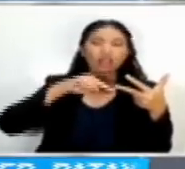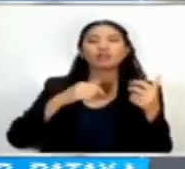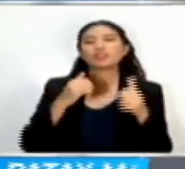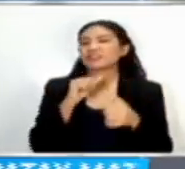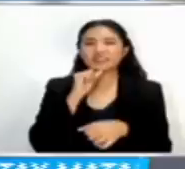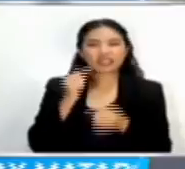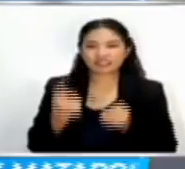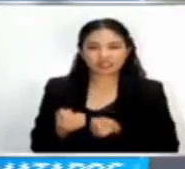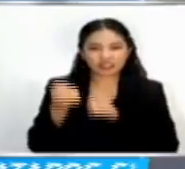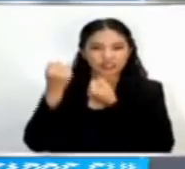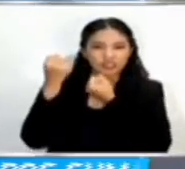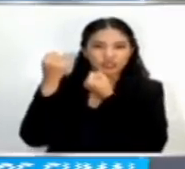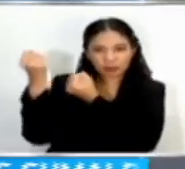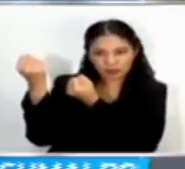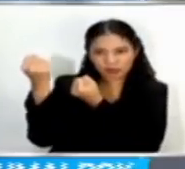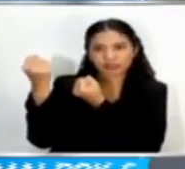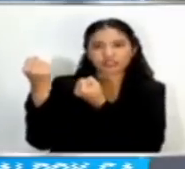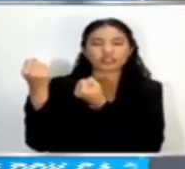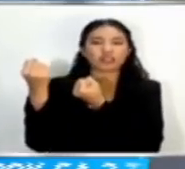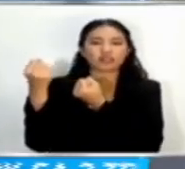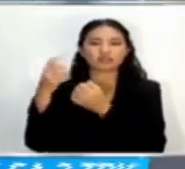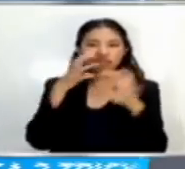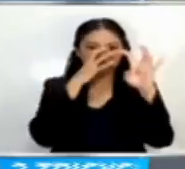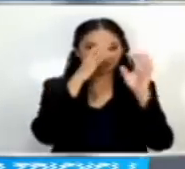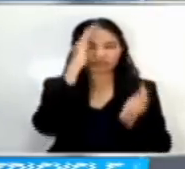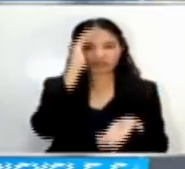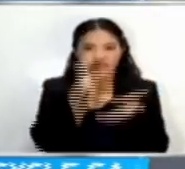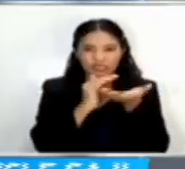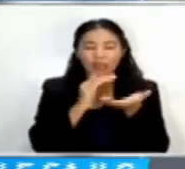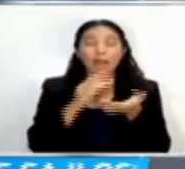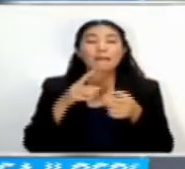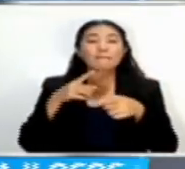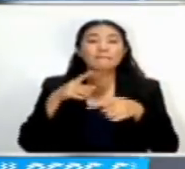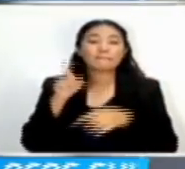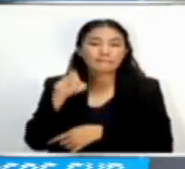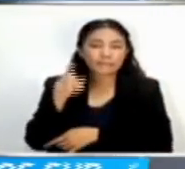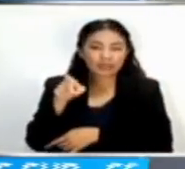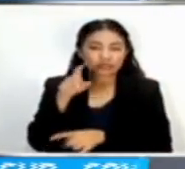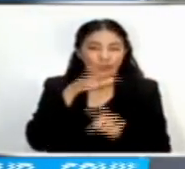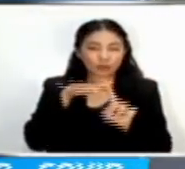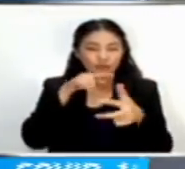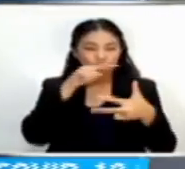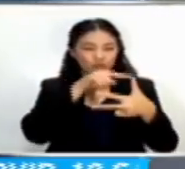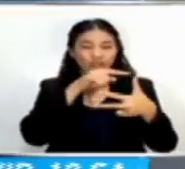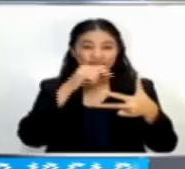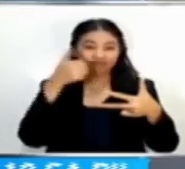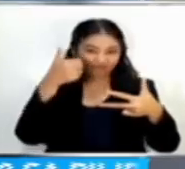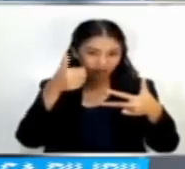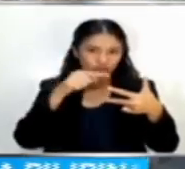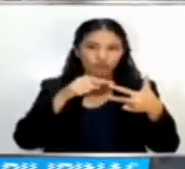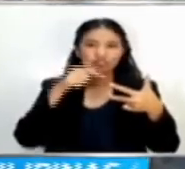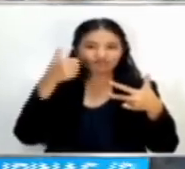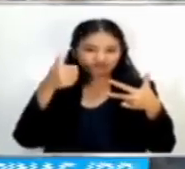it's like driving. No? I mean, you have to check first, no, whether your car is in good working condition, no, before you undertake a long trip.